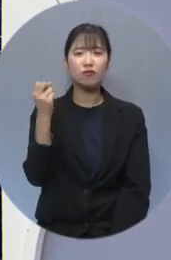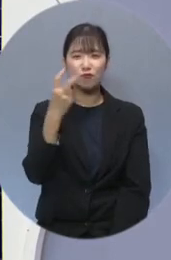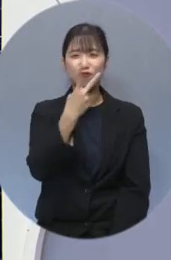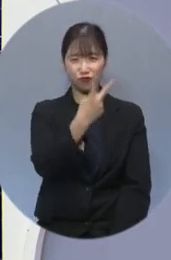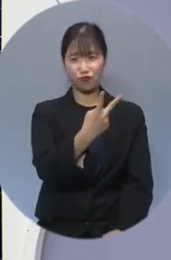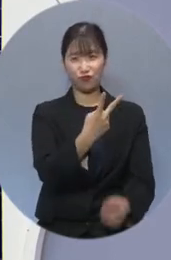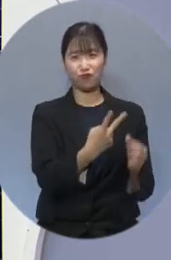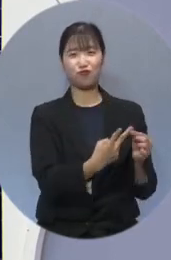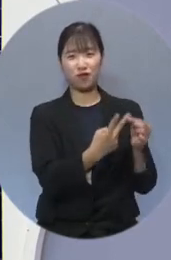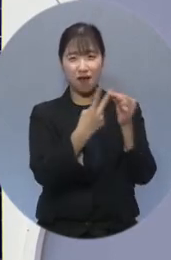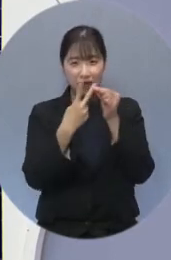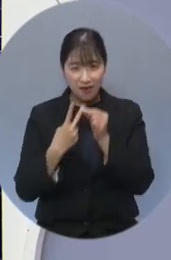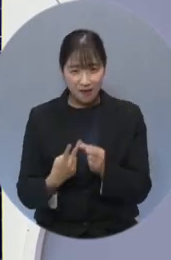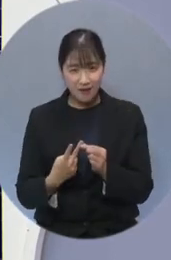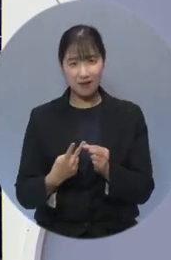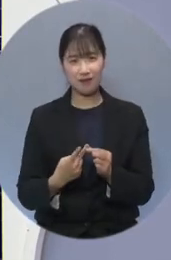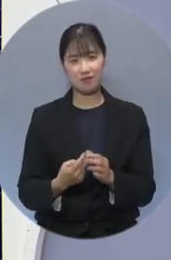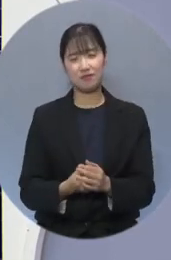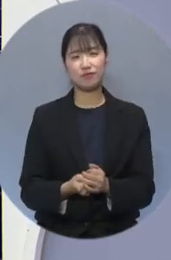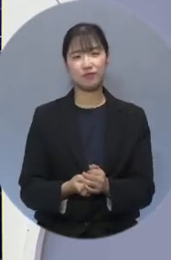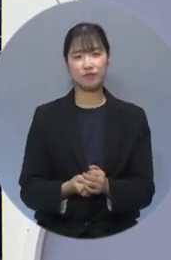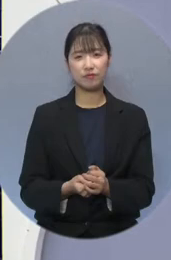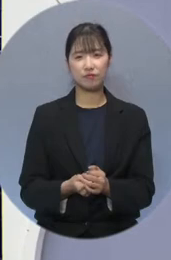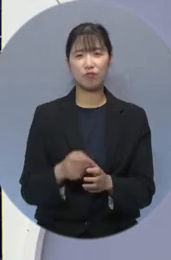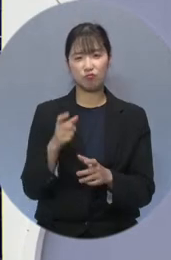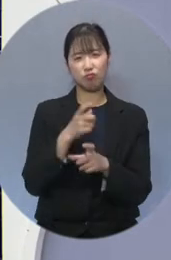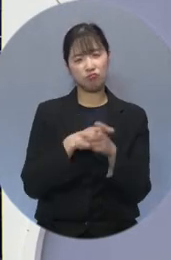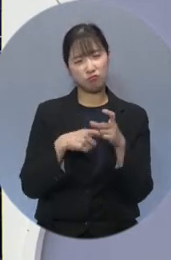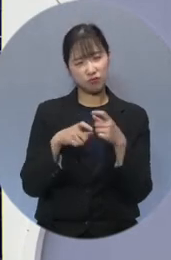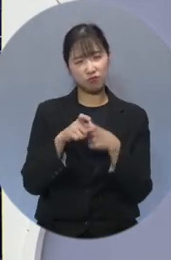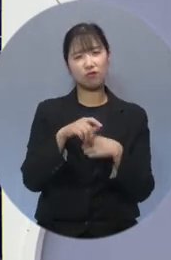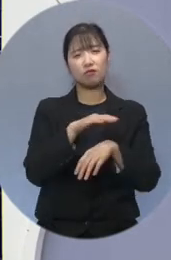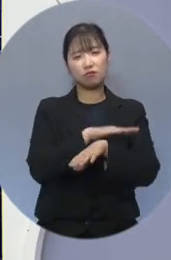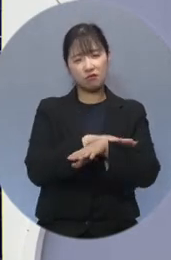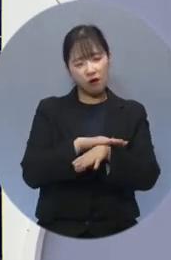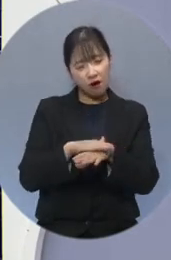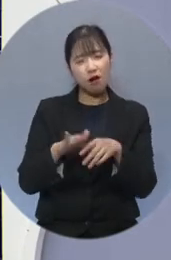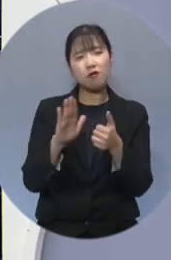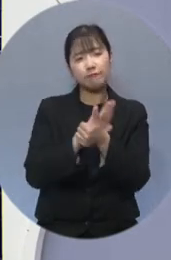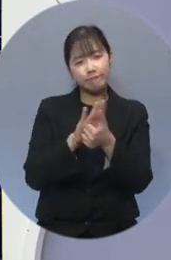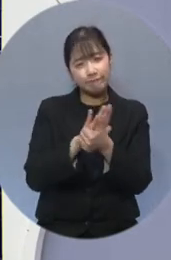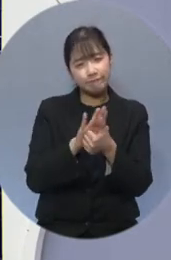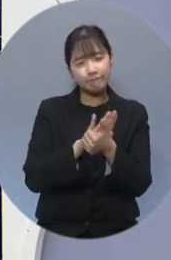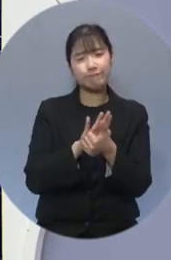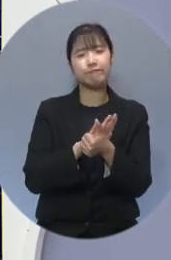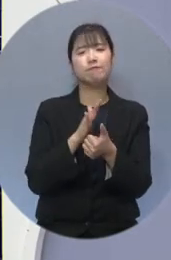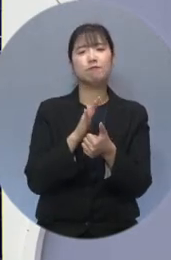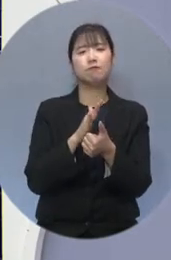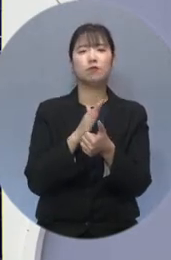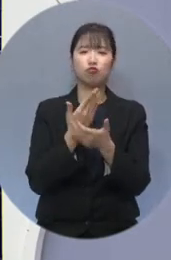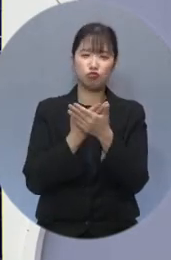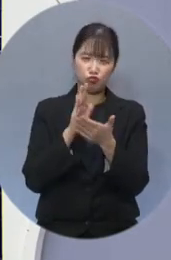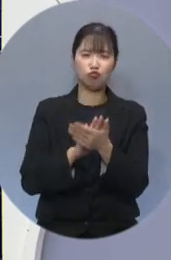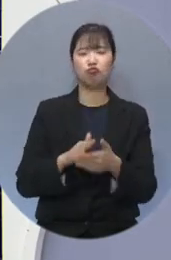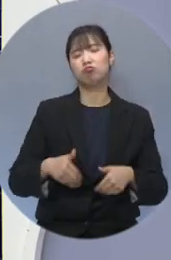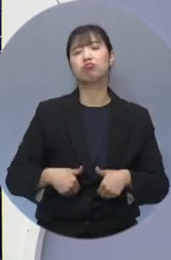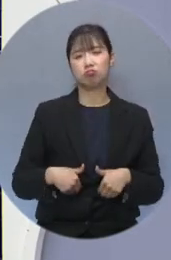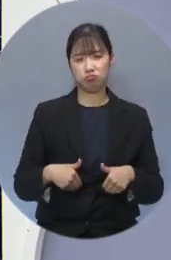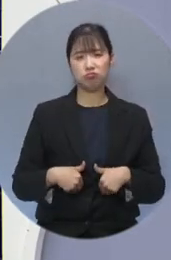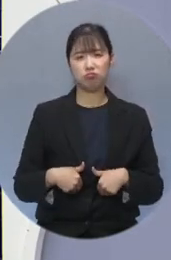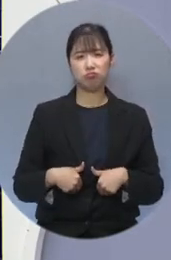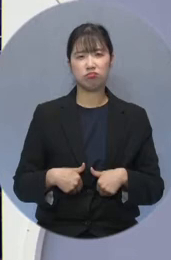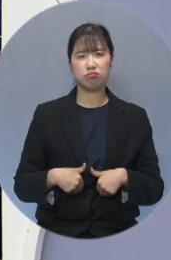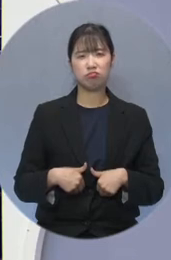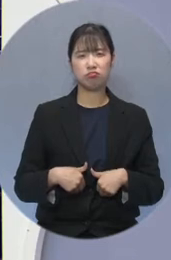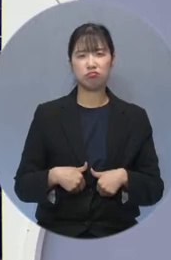텐데 잘 이렇게 치유를 해야죠. 이제 치유를 해서 그 상처받은 거를